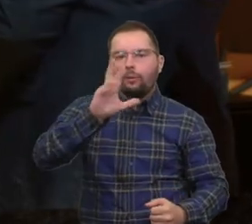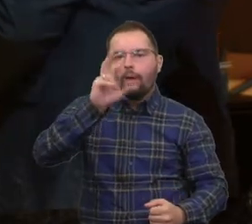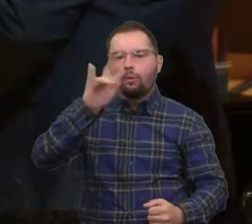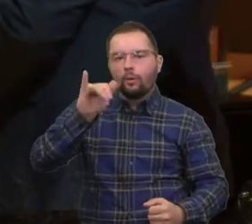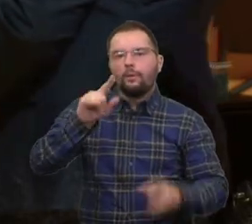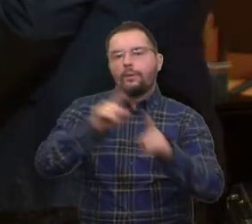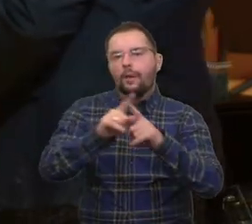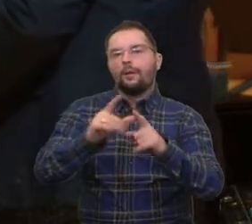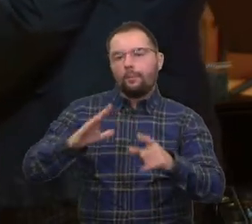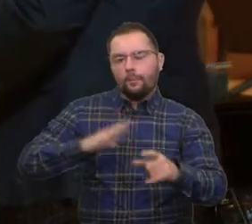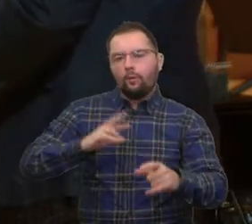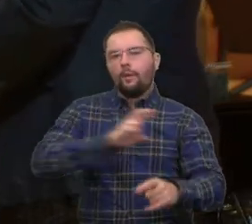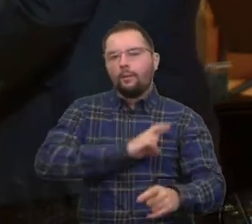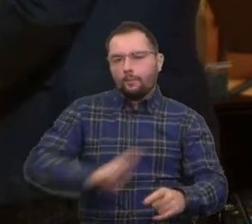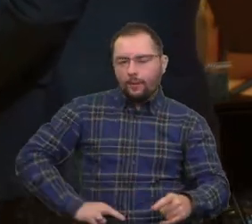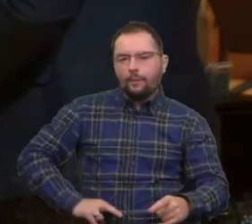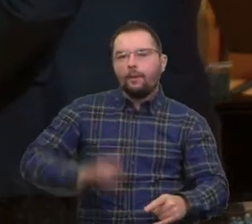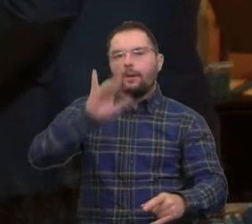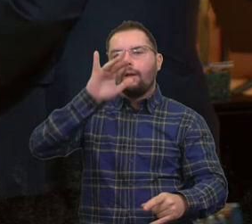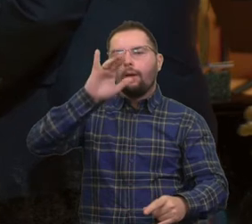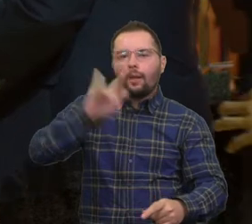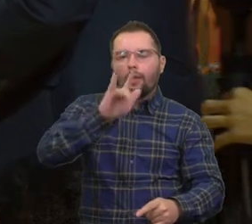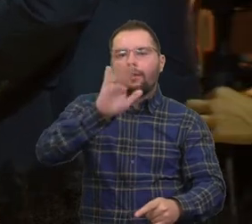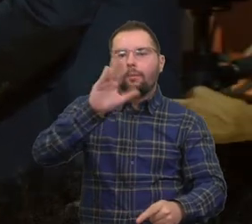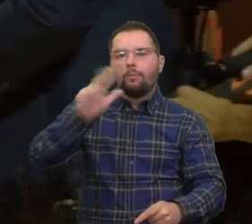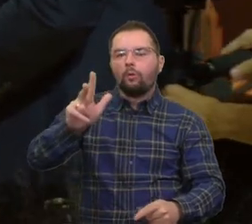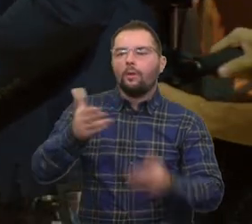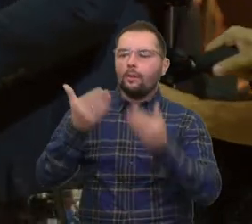premier profesor Jerzy Buzek.